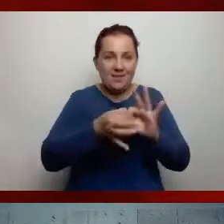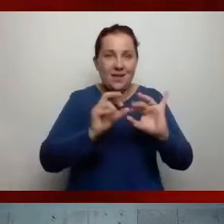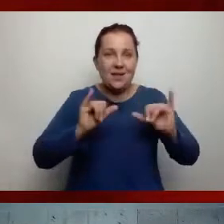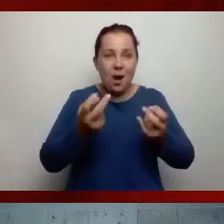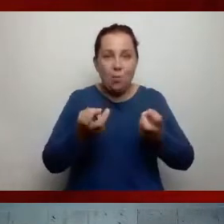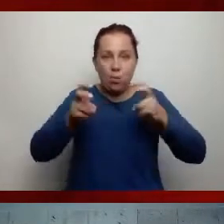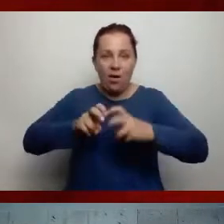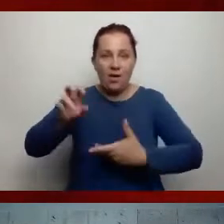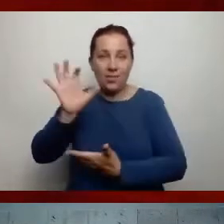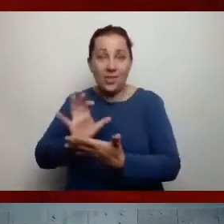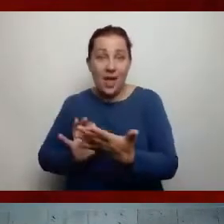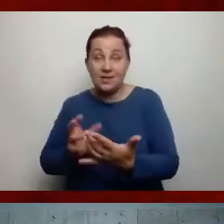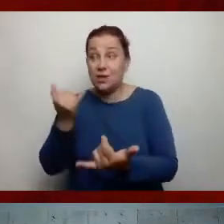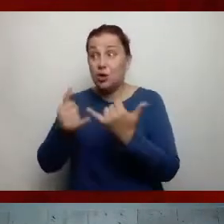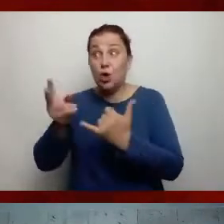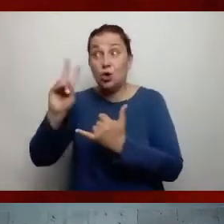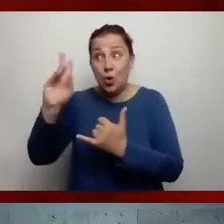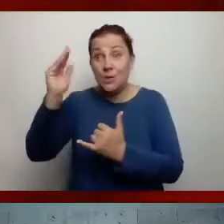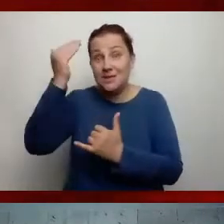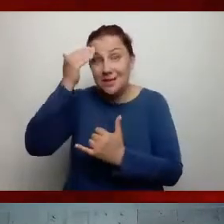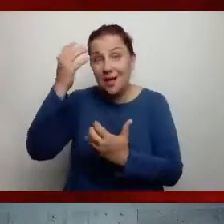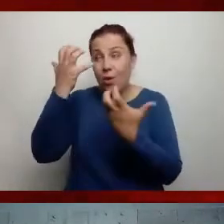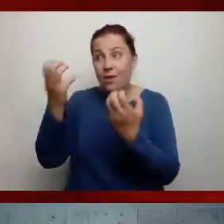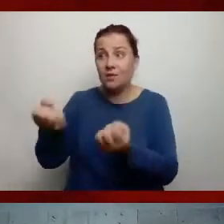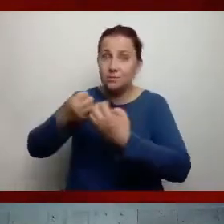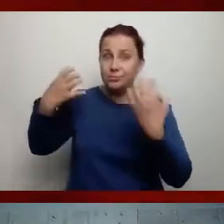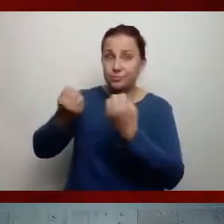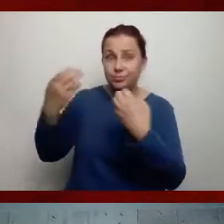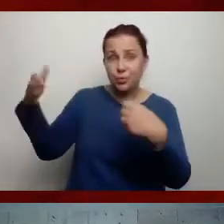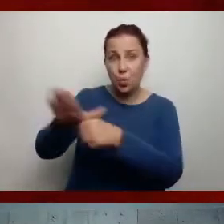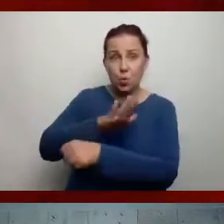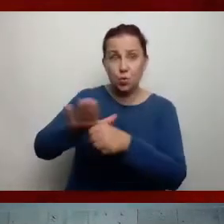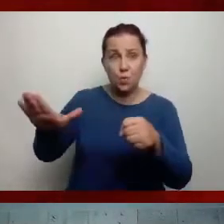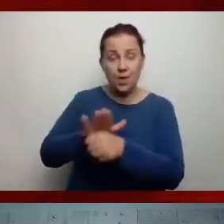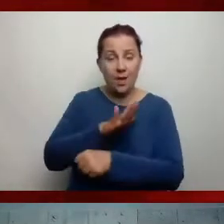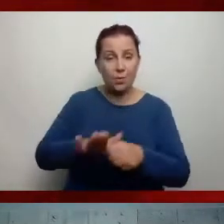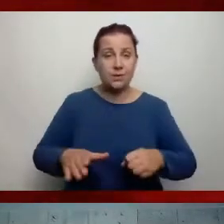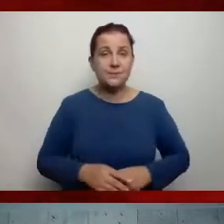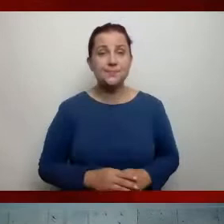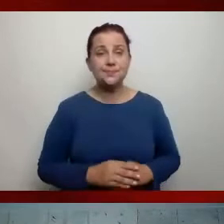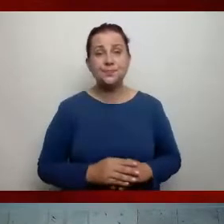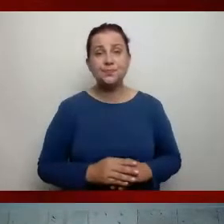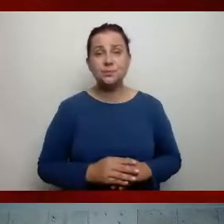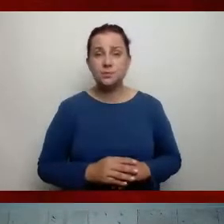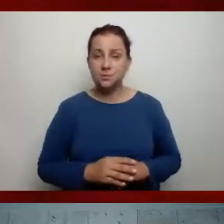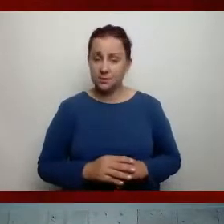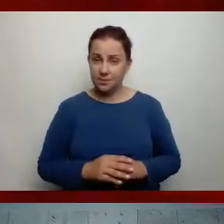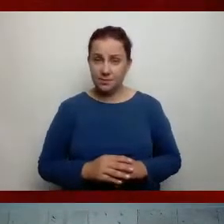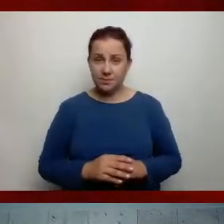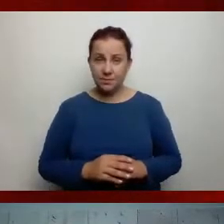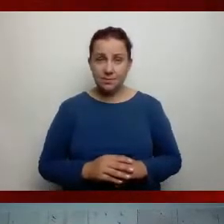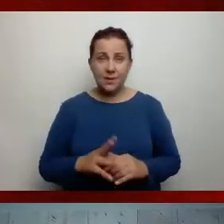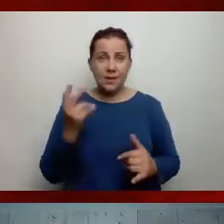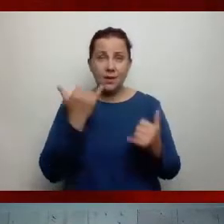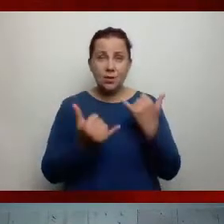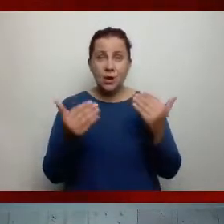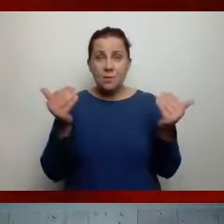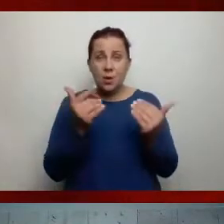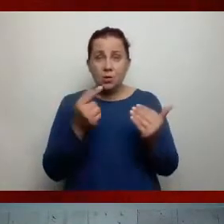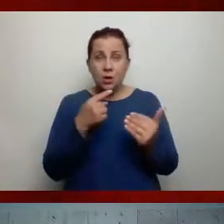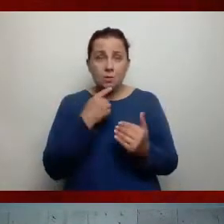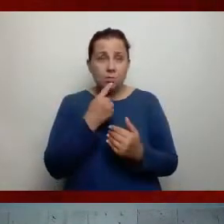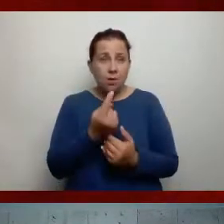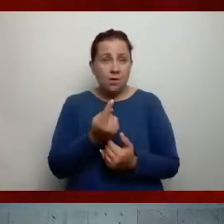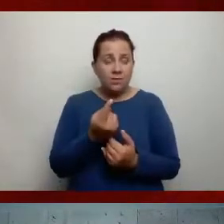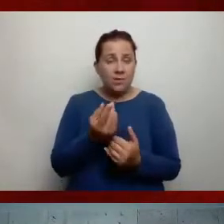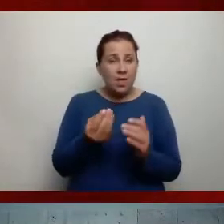ktoś, kto go zna, chętnie to, znaczy jakoś to uzupełnił czy dopowiedział. Jeżeli można coś tutaj dopowiedzieć, bo